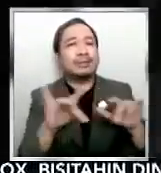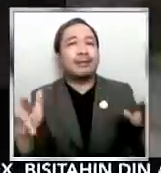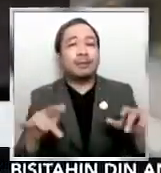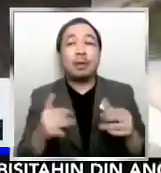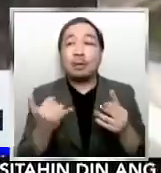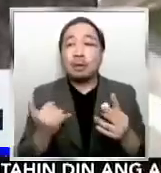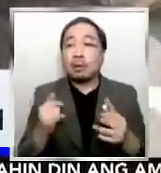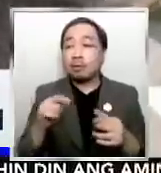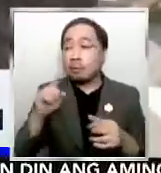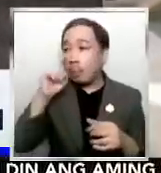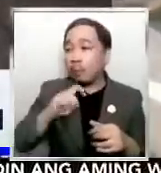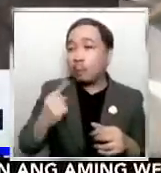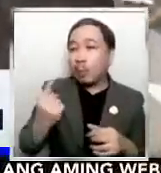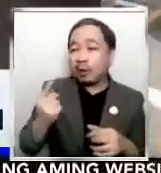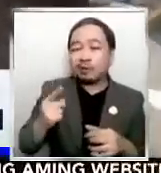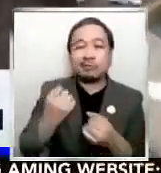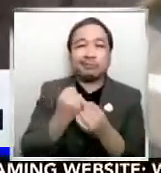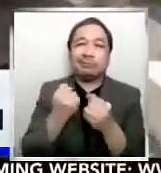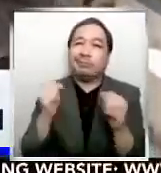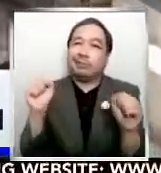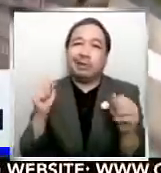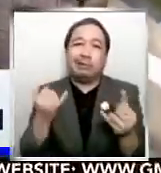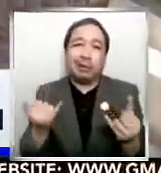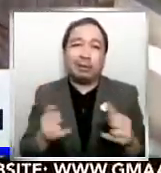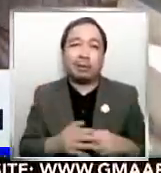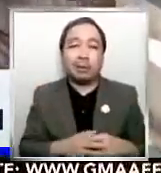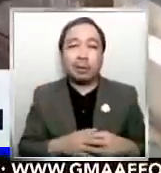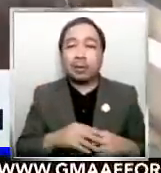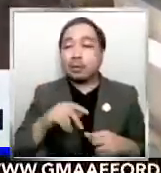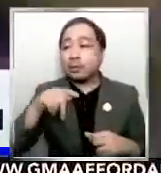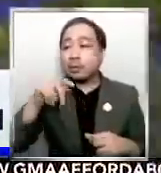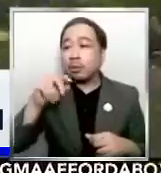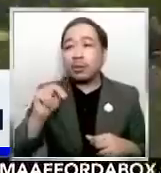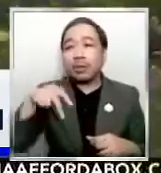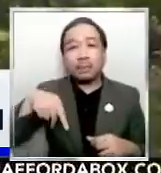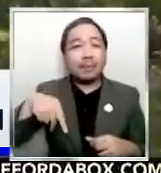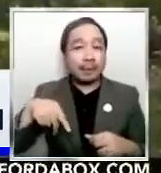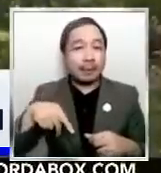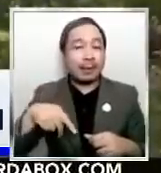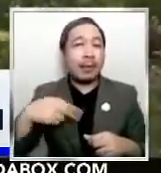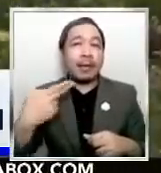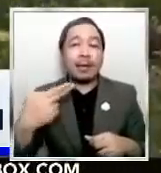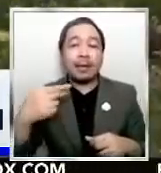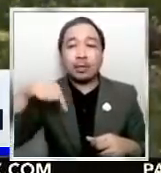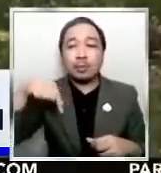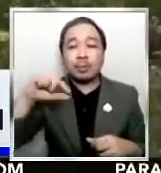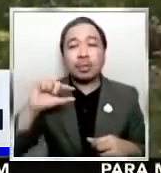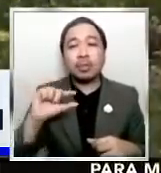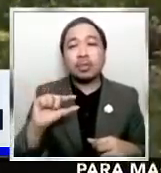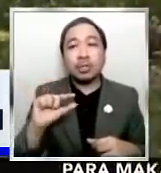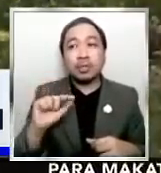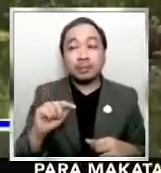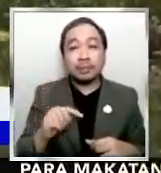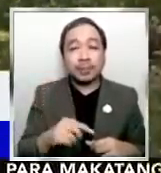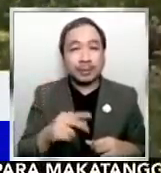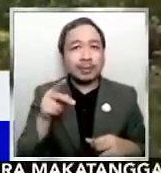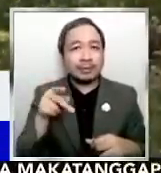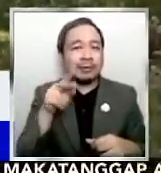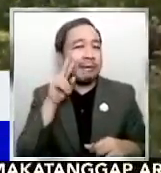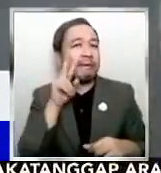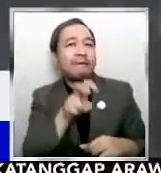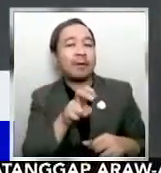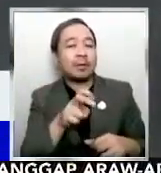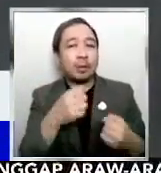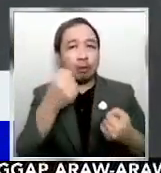bata. Ayon sa PNP Highway Patrol Group, natuntun natin yung driver, natuntun natin yung